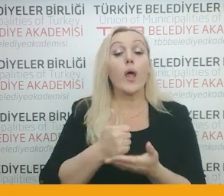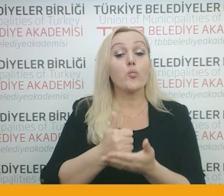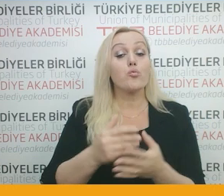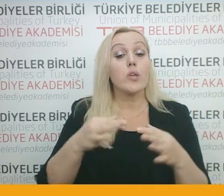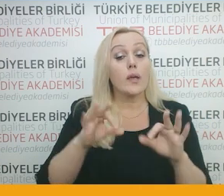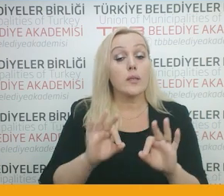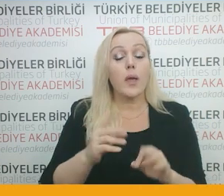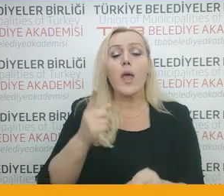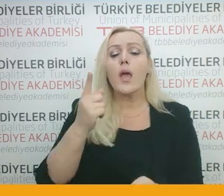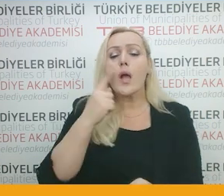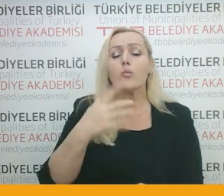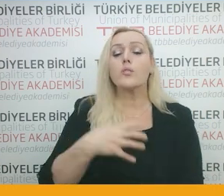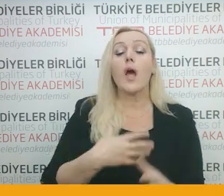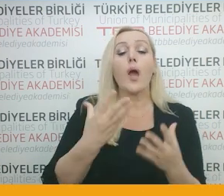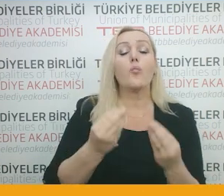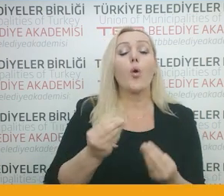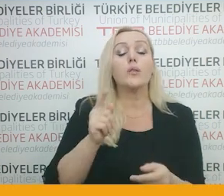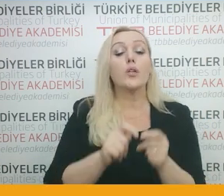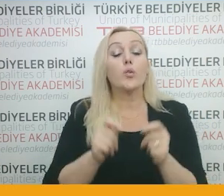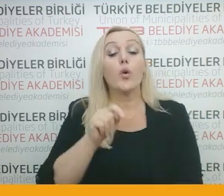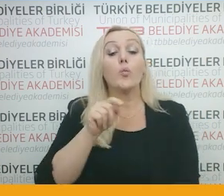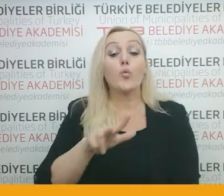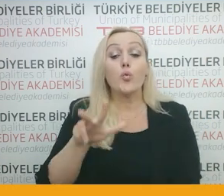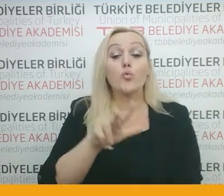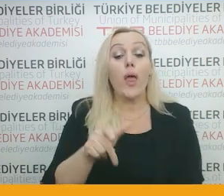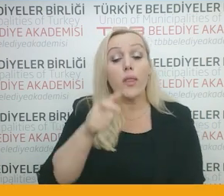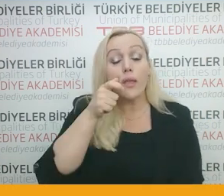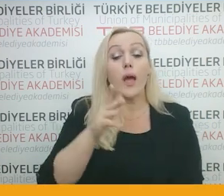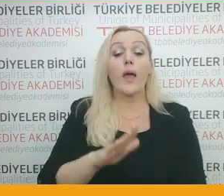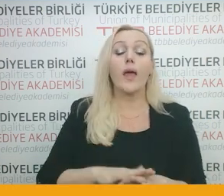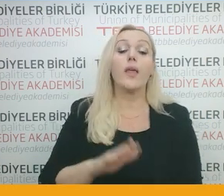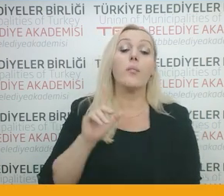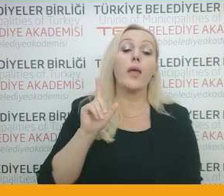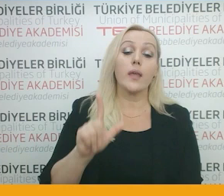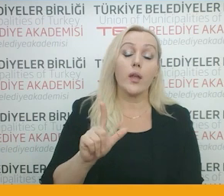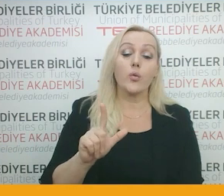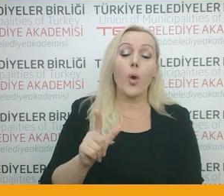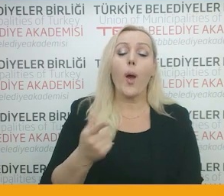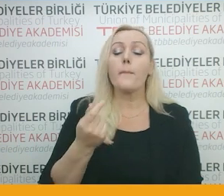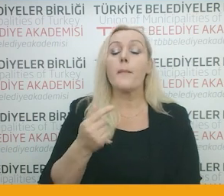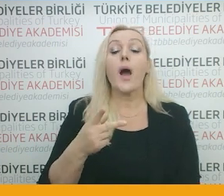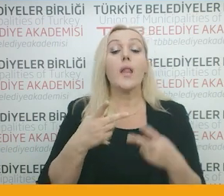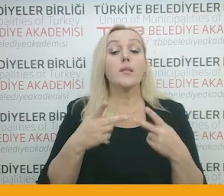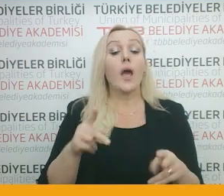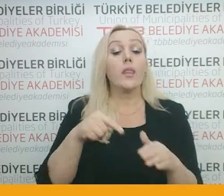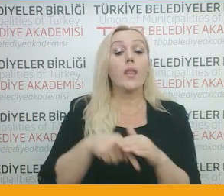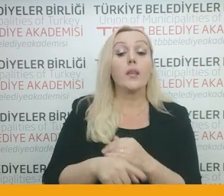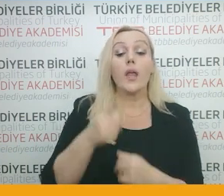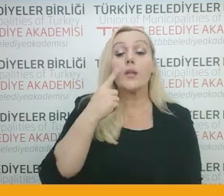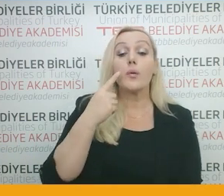kaynağını kullanırken bu üç temel esasa dikkat etmek gerekiyor. Mali sayılanlığın detayına bakacak